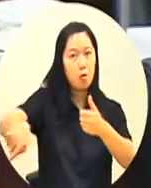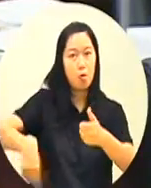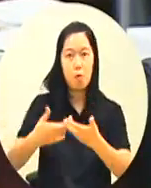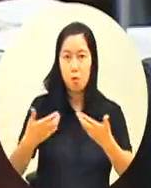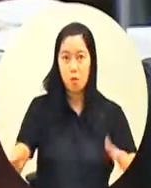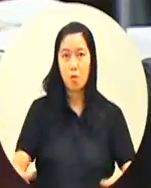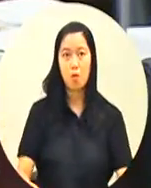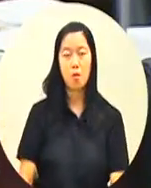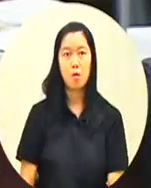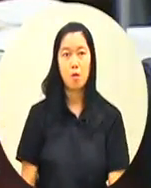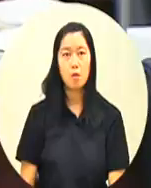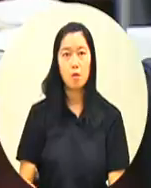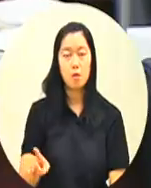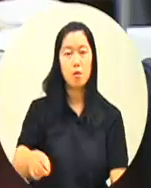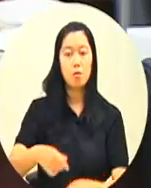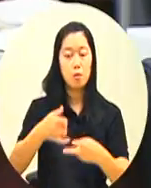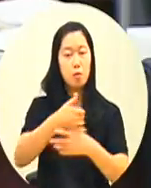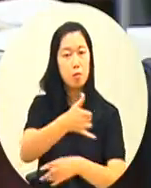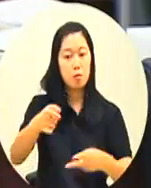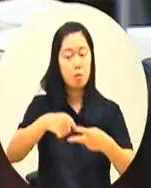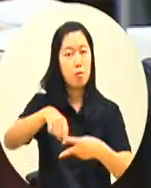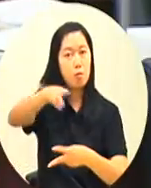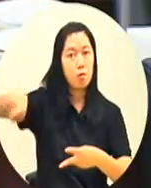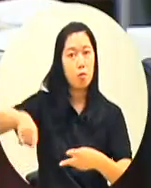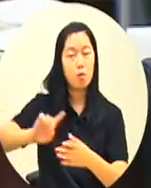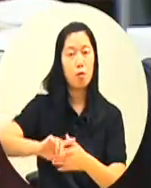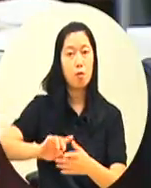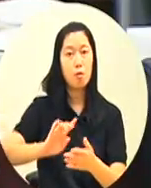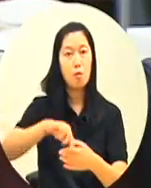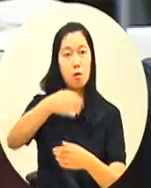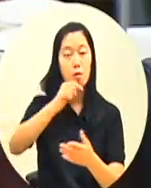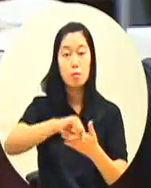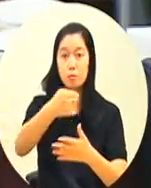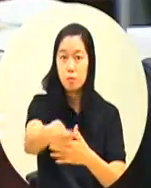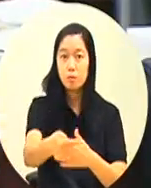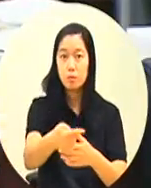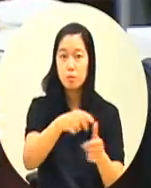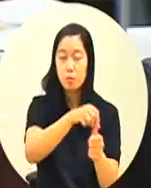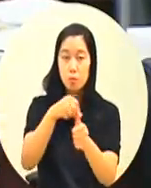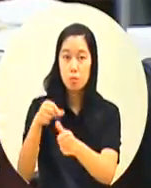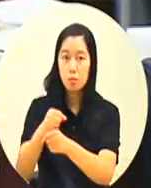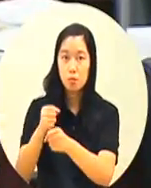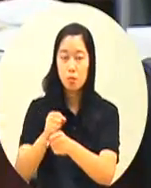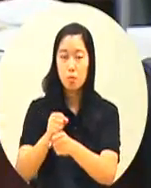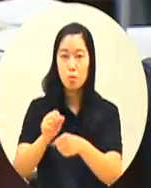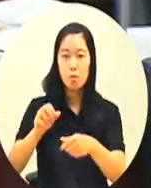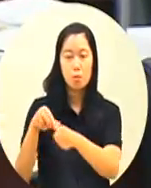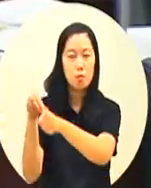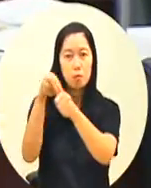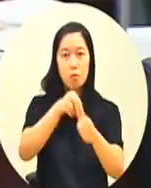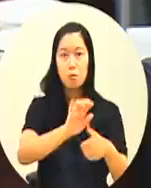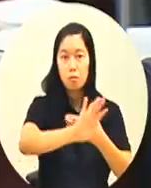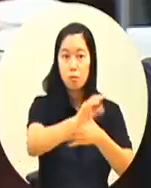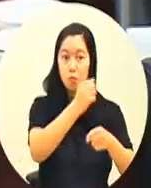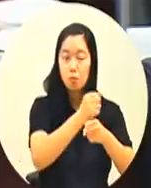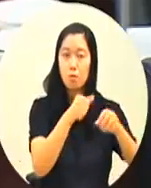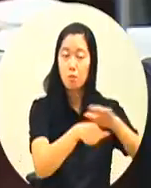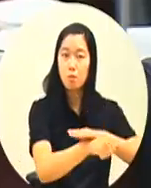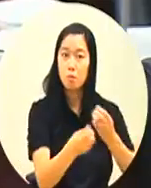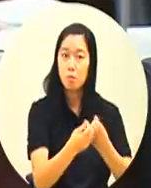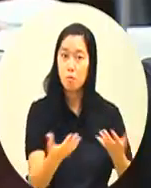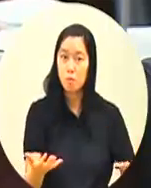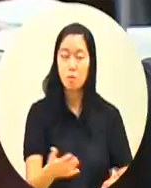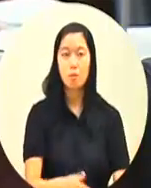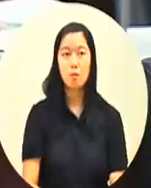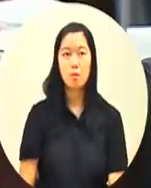后收回之后，其实这些员工的后续的安置，是不是有一些转业的问题等等的，其实我们并不是冷冰冰的，只